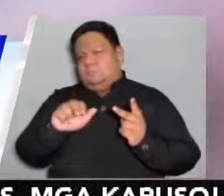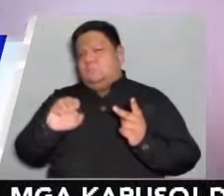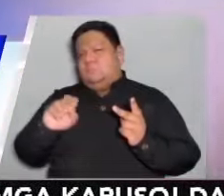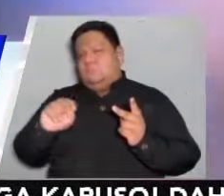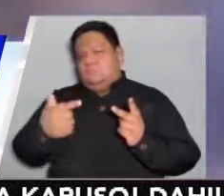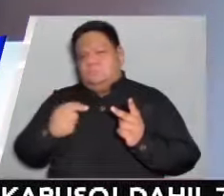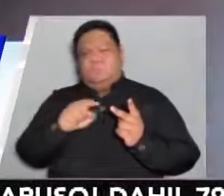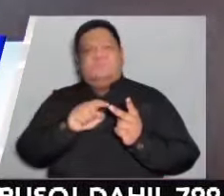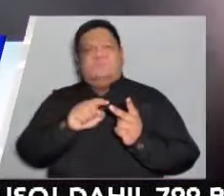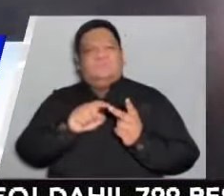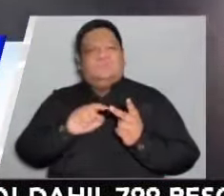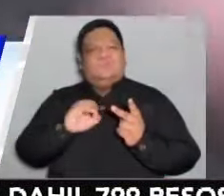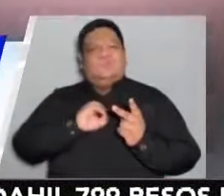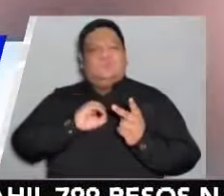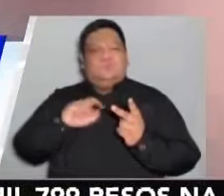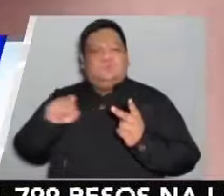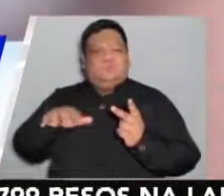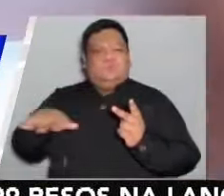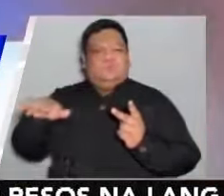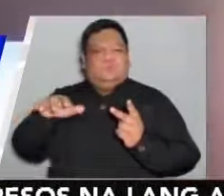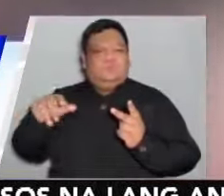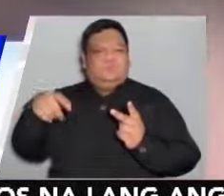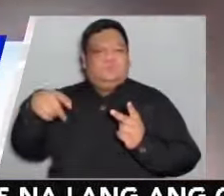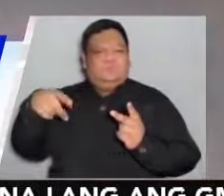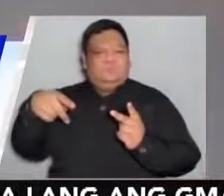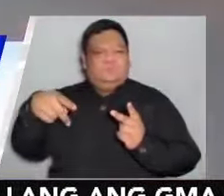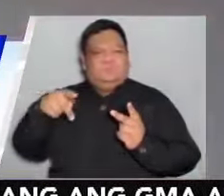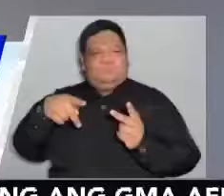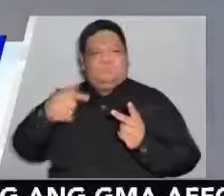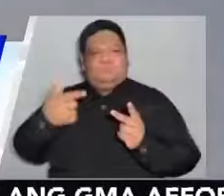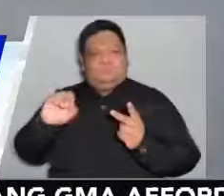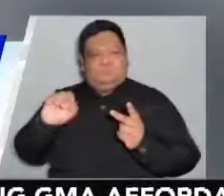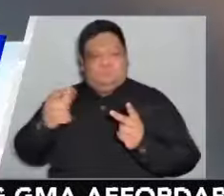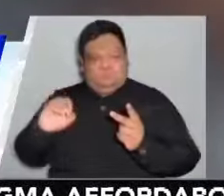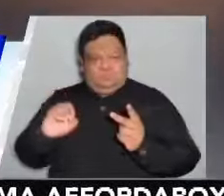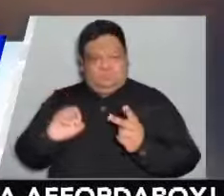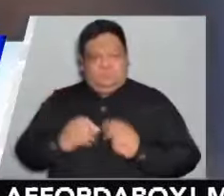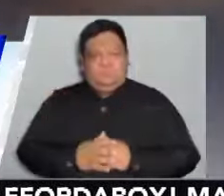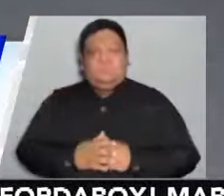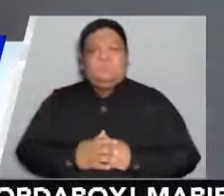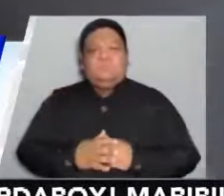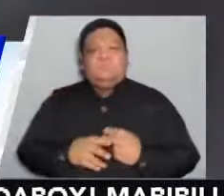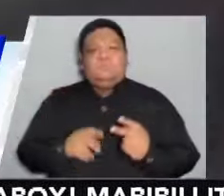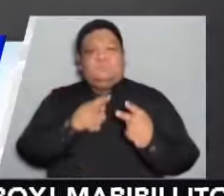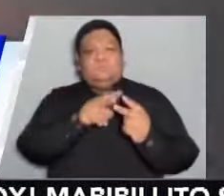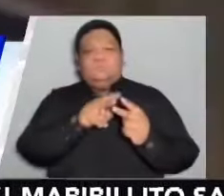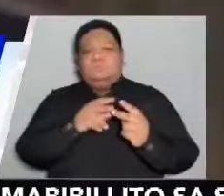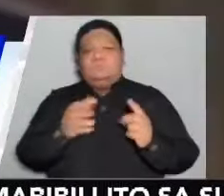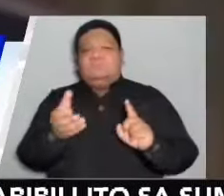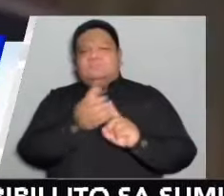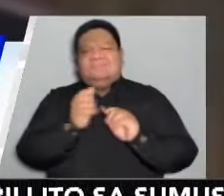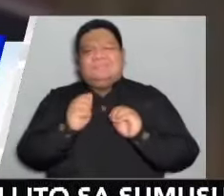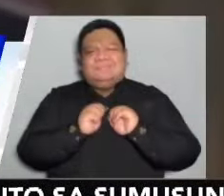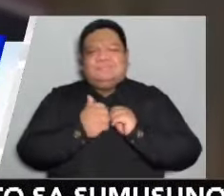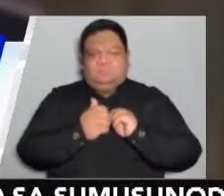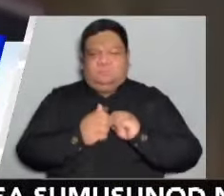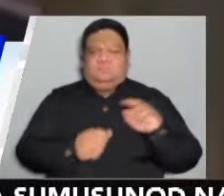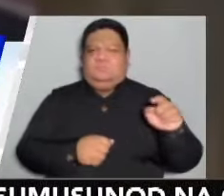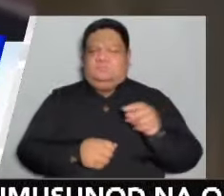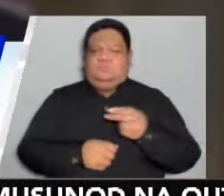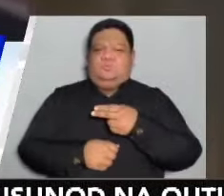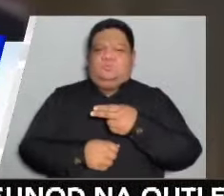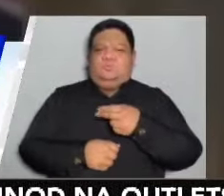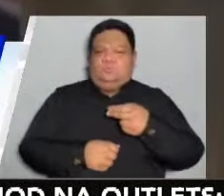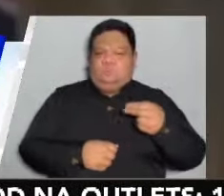kahapon sina Guo at Ong matapos silang i-turn over ng Indonesian Immigration. August 20 nang harangin ng mga otoridad sa Indonesia sina Guo at